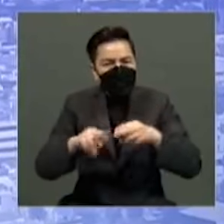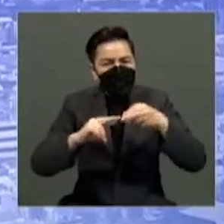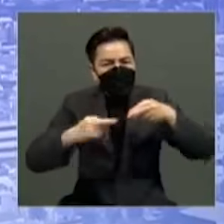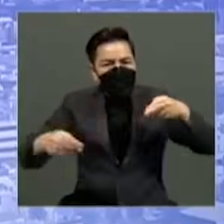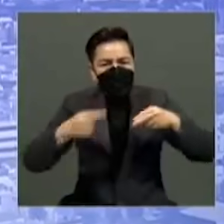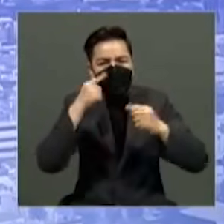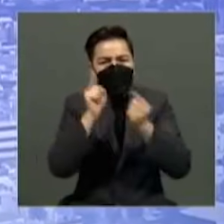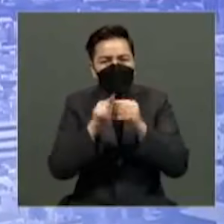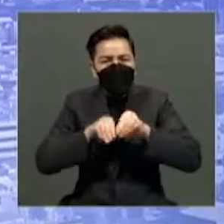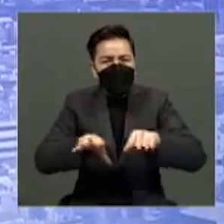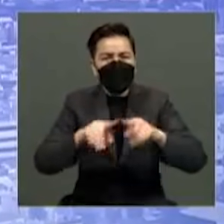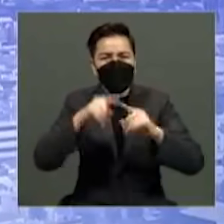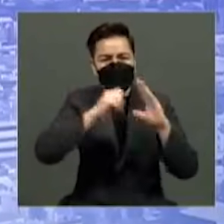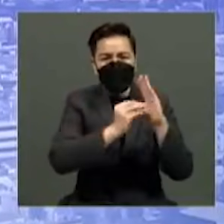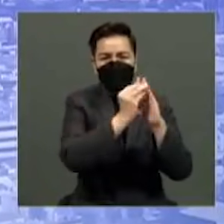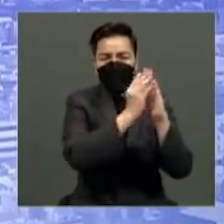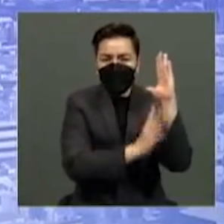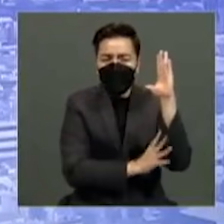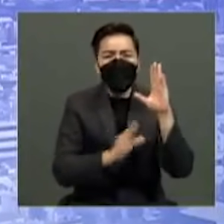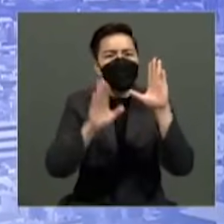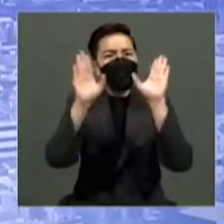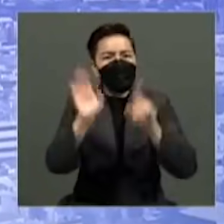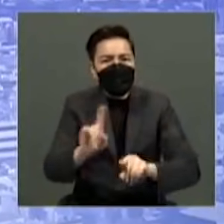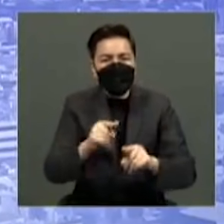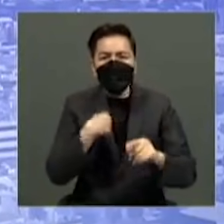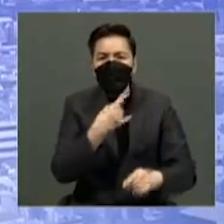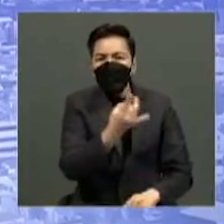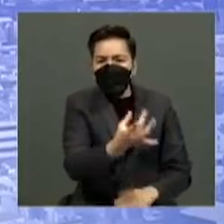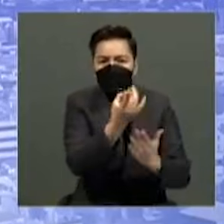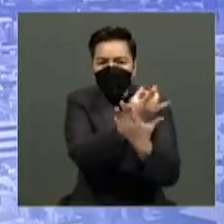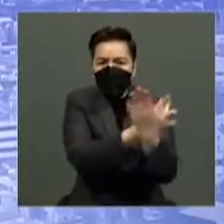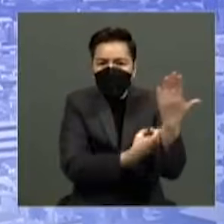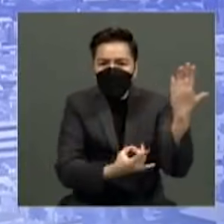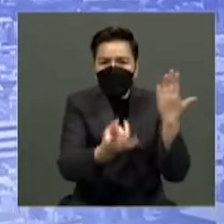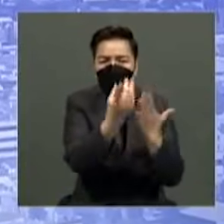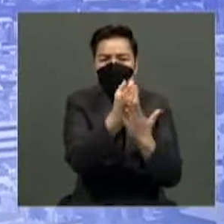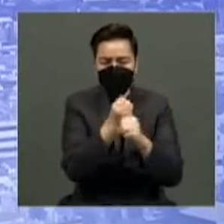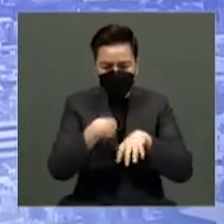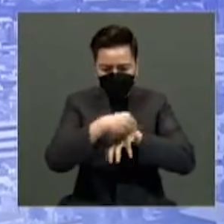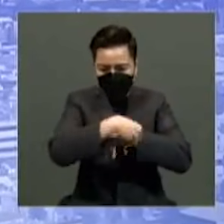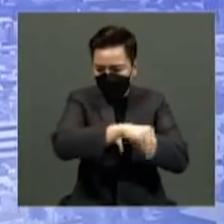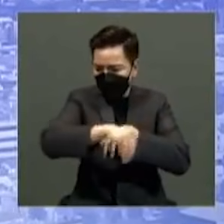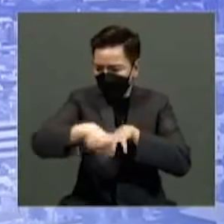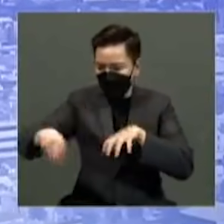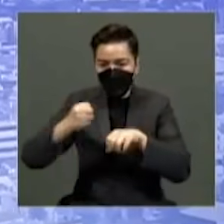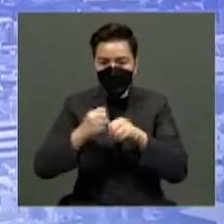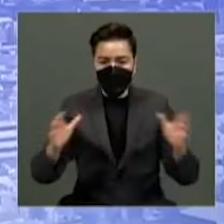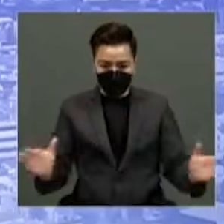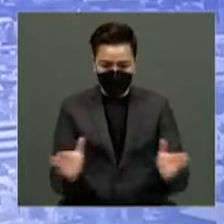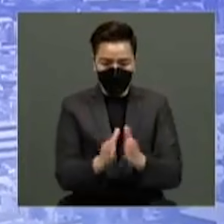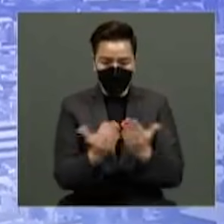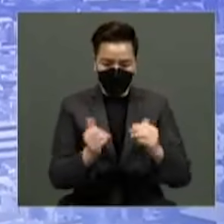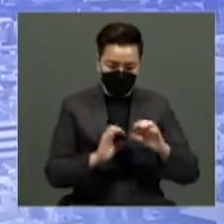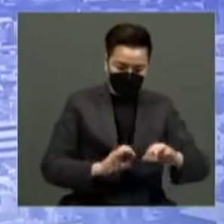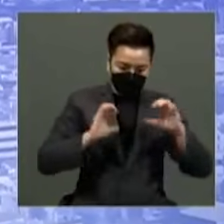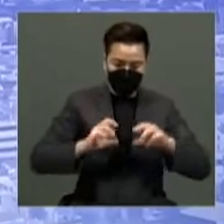พันธุ์ที่มีการระบาดในของประเทศไทยเนี่ยเป็นสายพันธุ์อะไรบ้างอย่างไรซึ่งจะมีการทำงานเป็นเครือข่ายร่วมกันทั้งของหน่วยงานทั้งภา